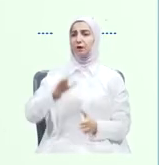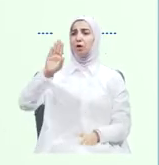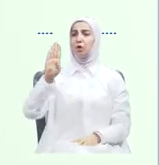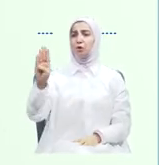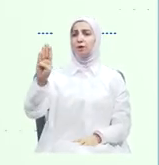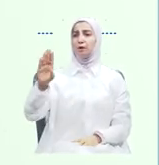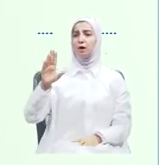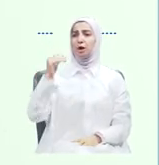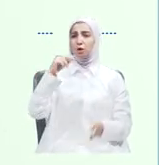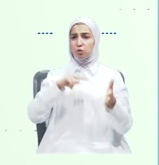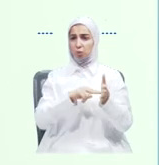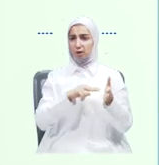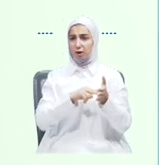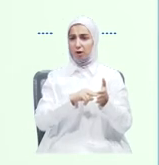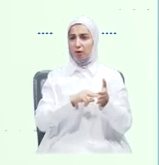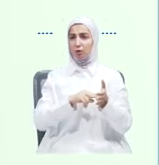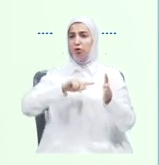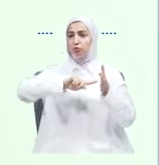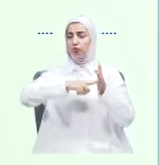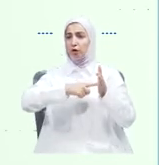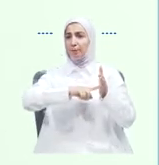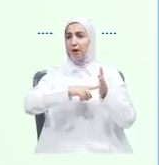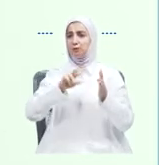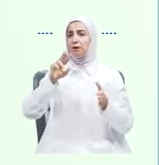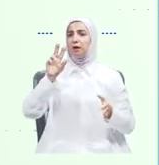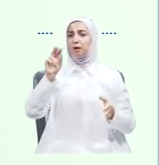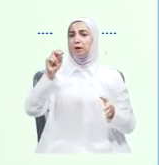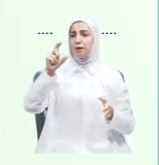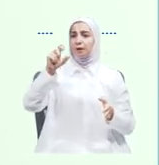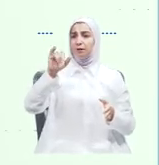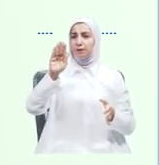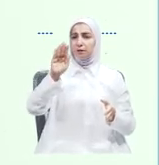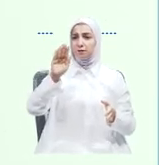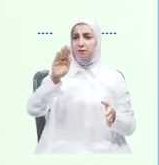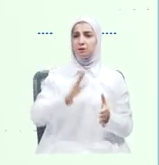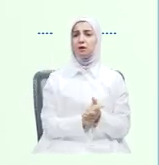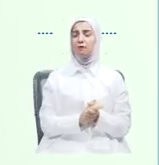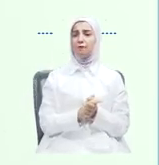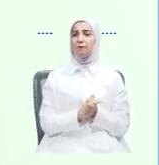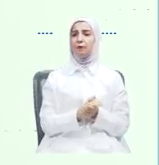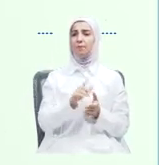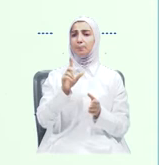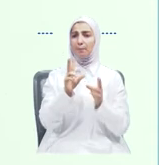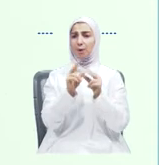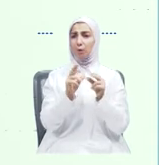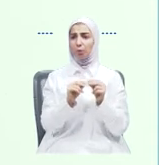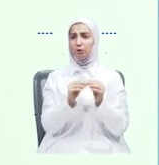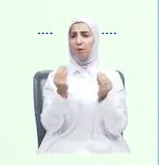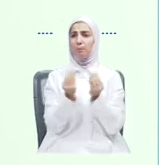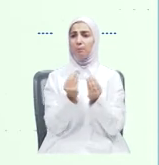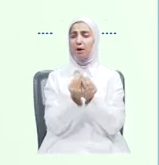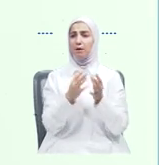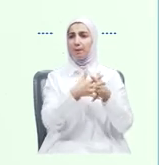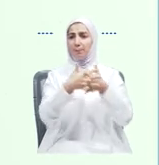جامعة القديس يوسف في بيروت، مدرسة الإرسالية الأمريكية في البحرين والكويت، وقامت